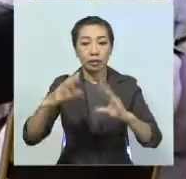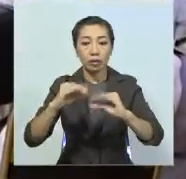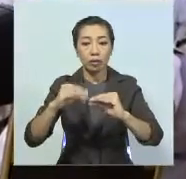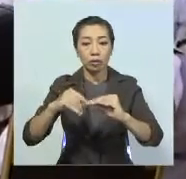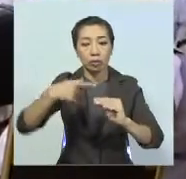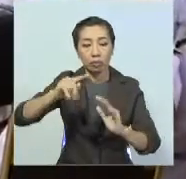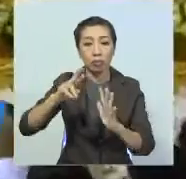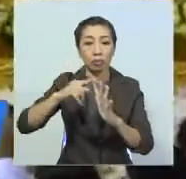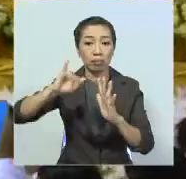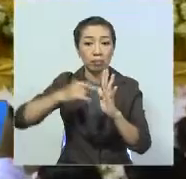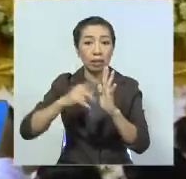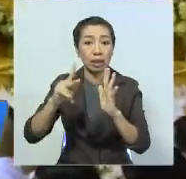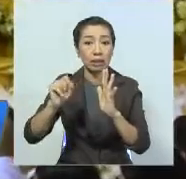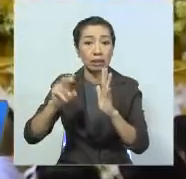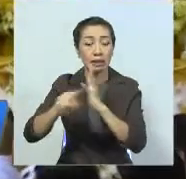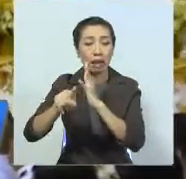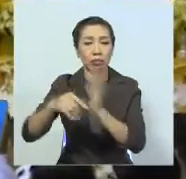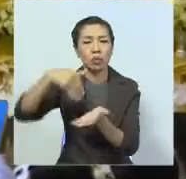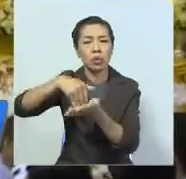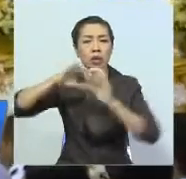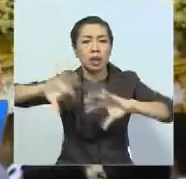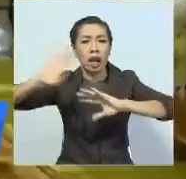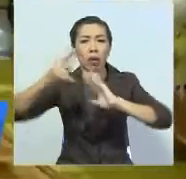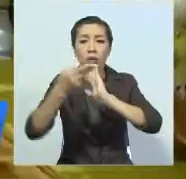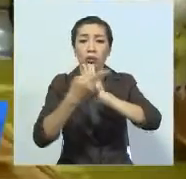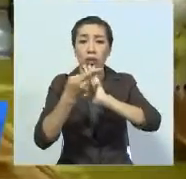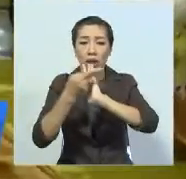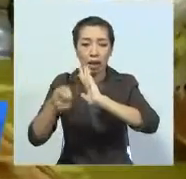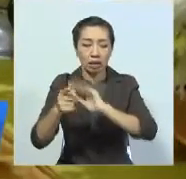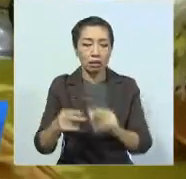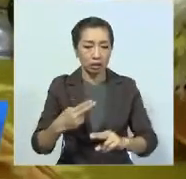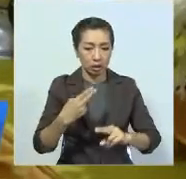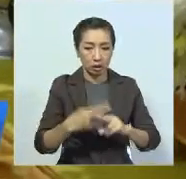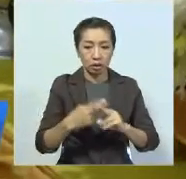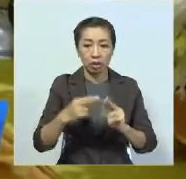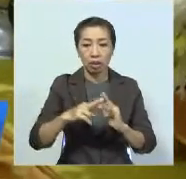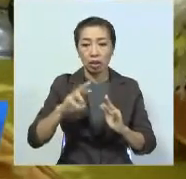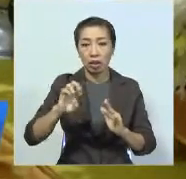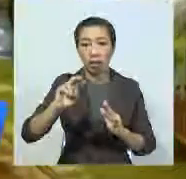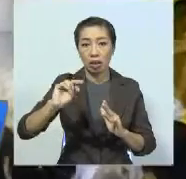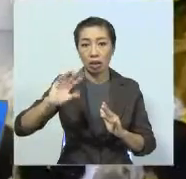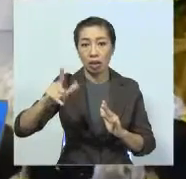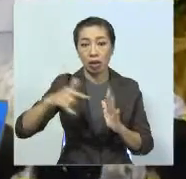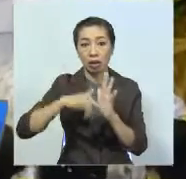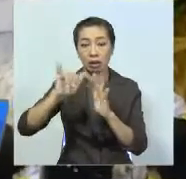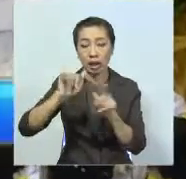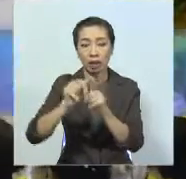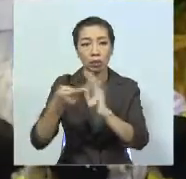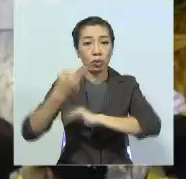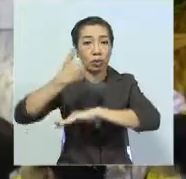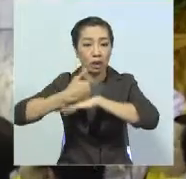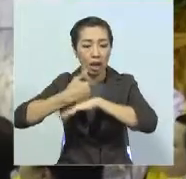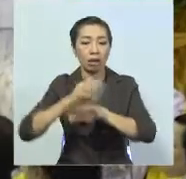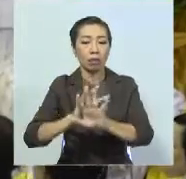มประจักษ์ศิลปาคมศูนย์ราชการจังหวัดหนองคายนายรณชัยจิตวิเศษผู้ว่าราชการจังหวัดหนองค